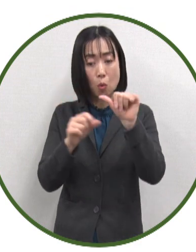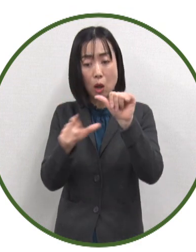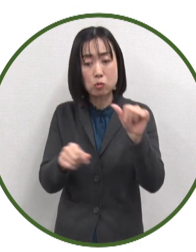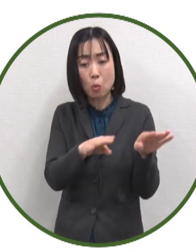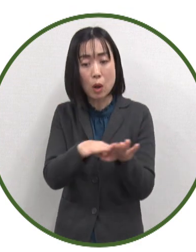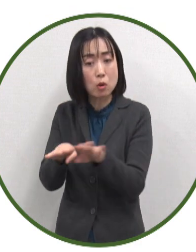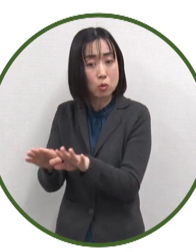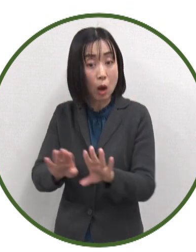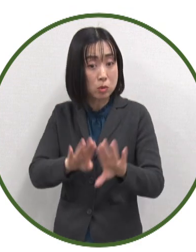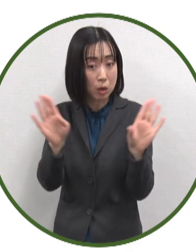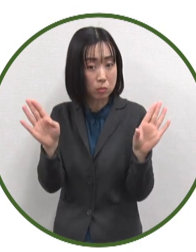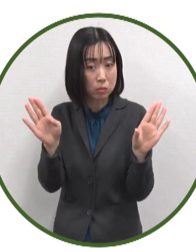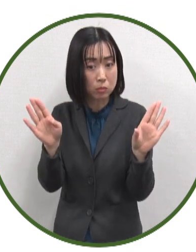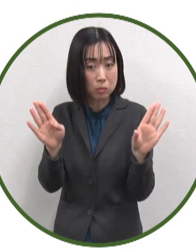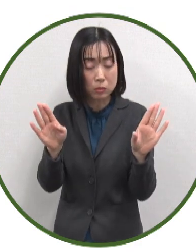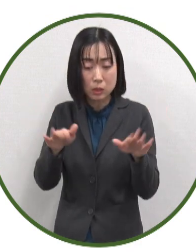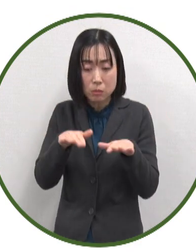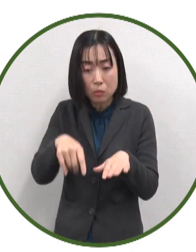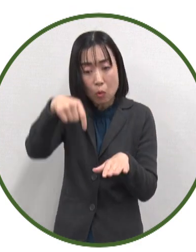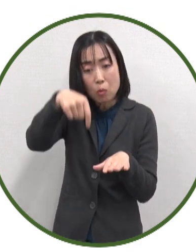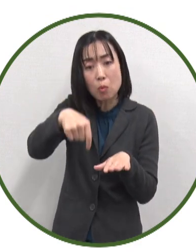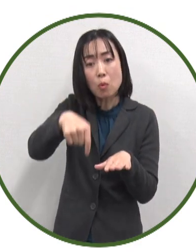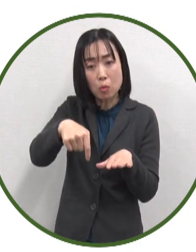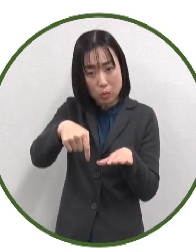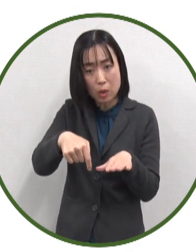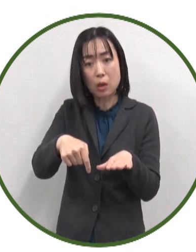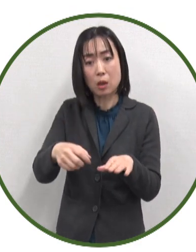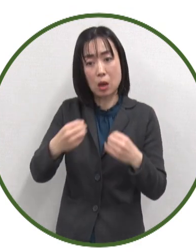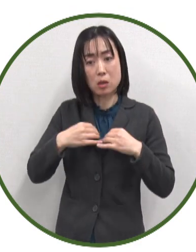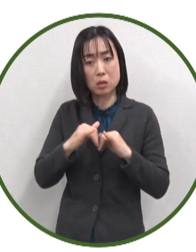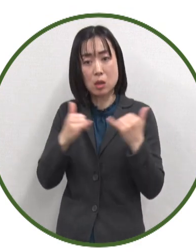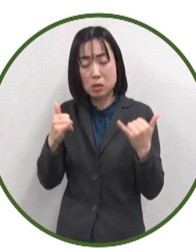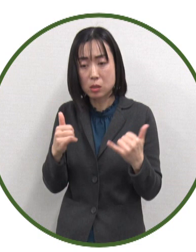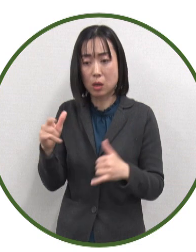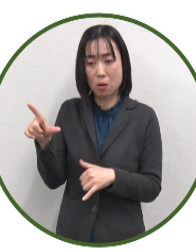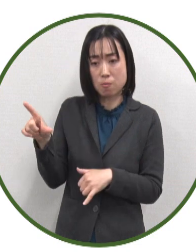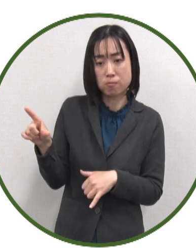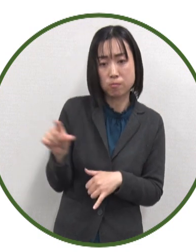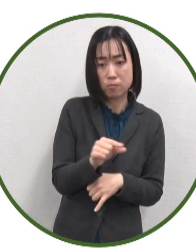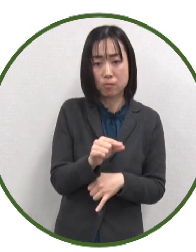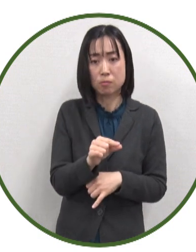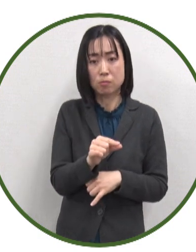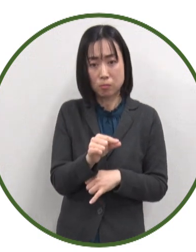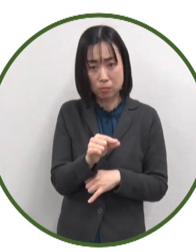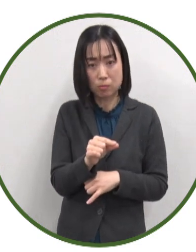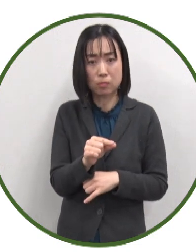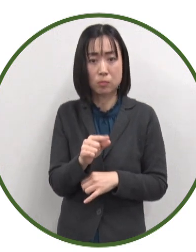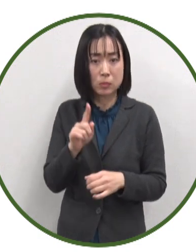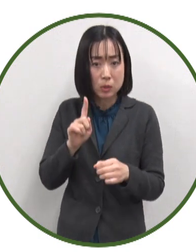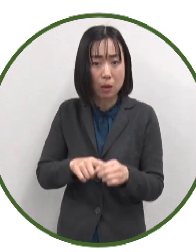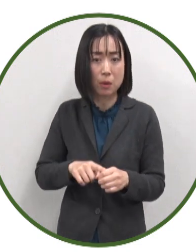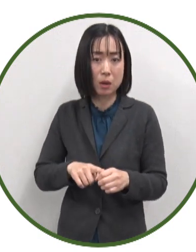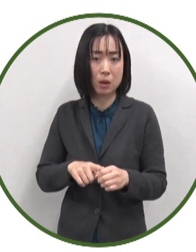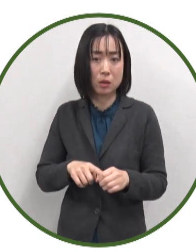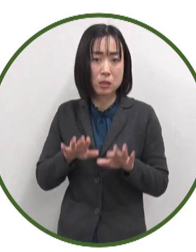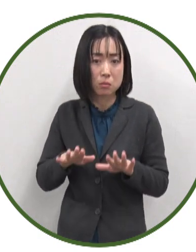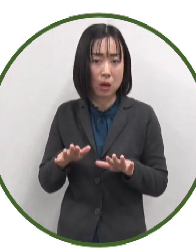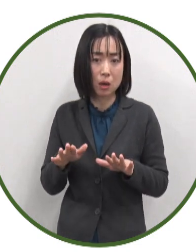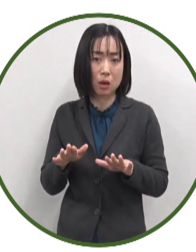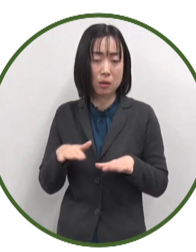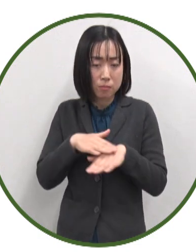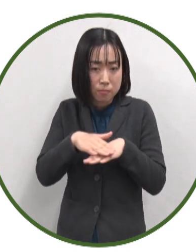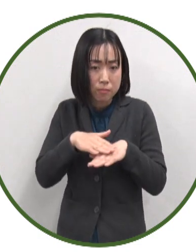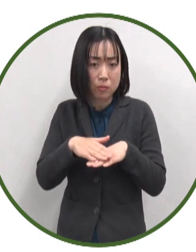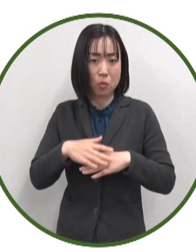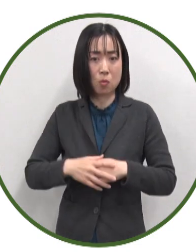が、ここで抑えられるかどうかという正念場であります。もしこれ以上急拡大しますと、ここにあるよう